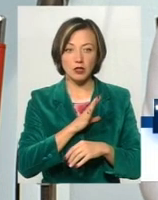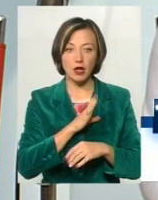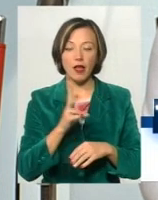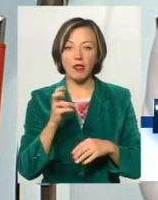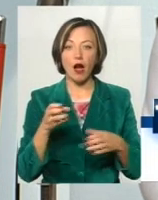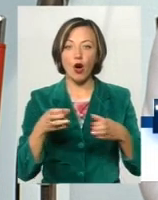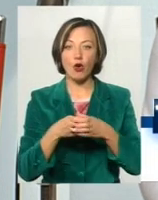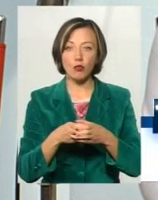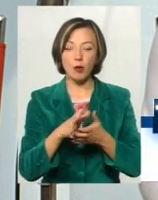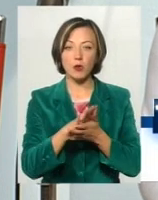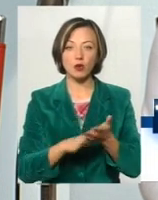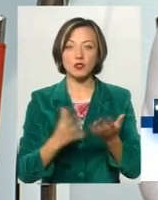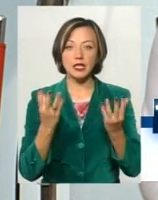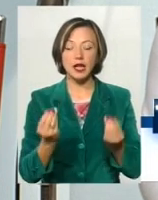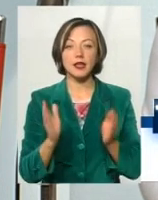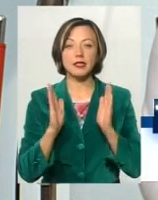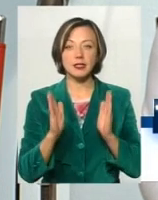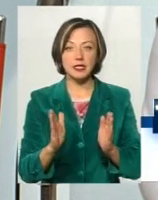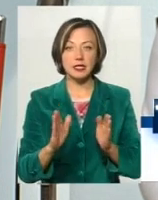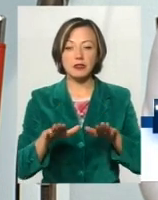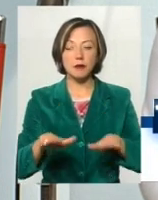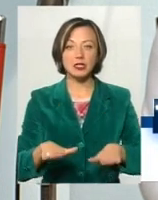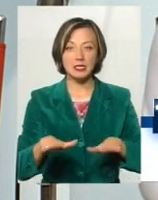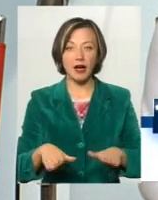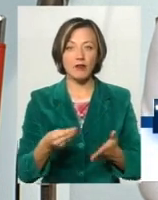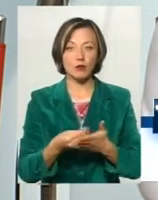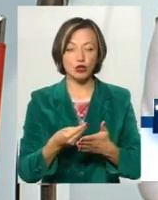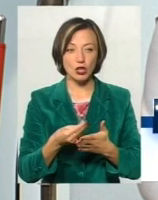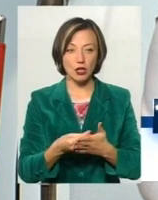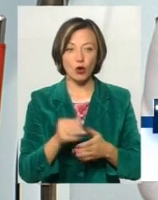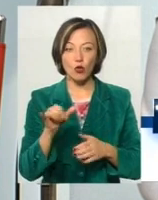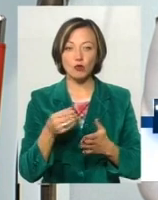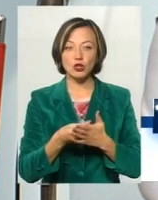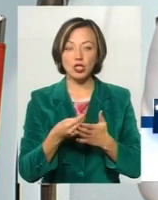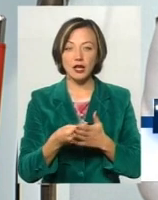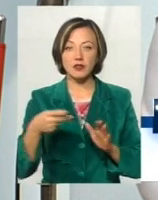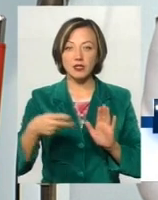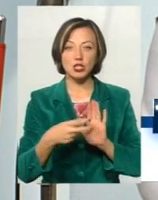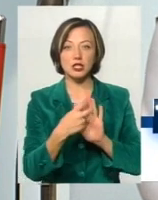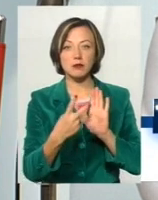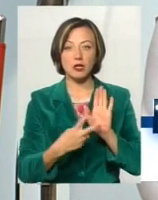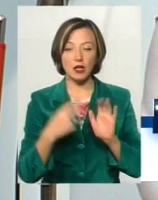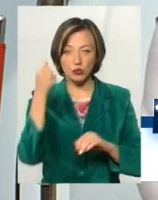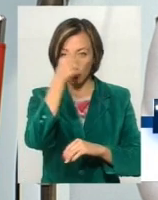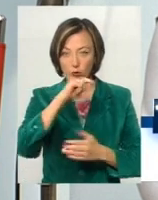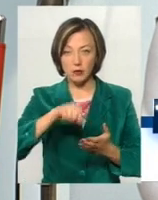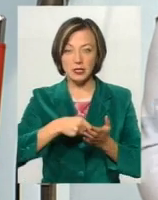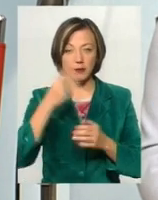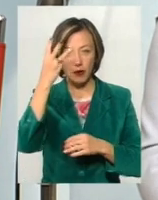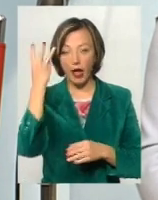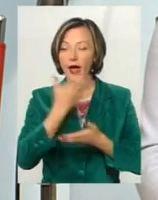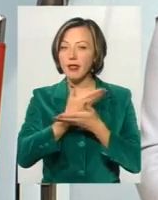групи продовженого дня. Це тільки за місцеві бюджети. У бюджеті 2017 року міста Хмельницького